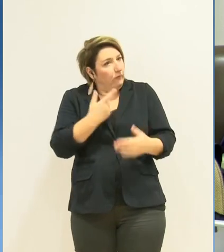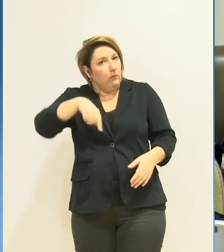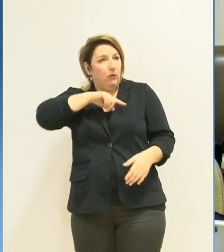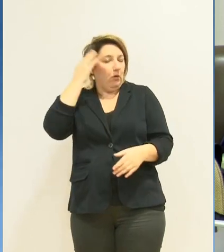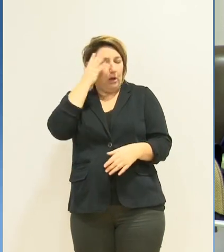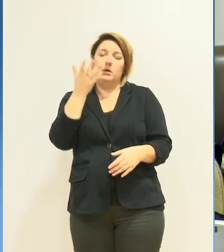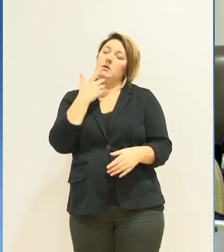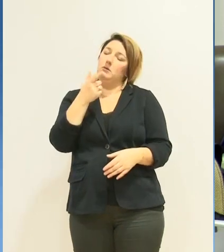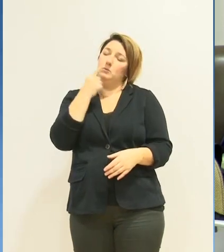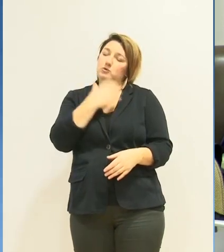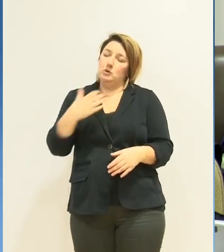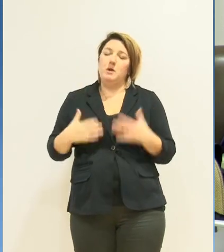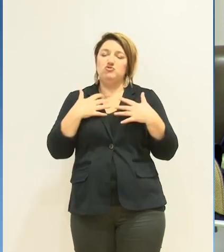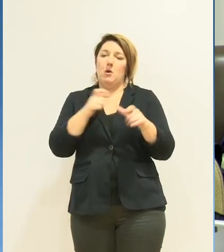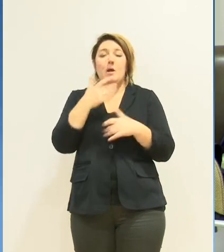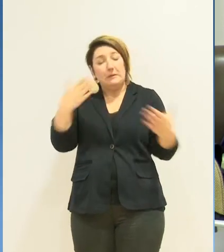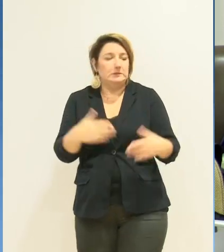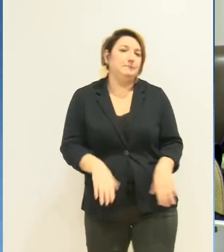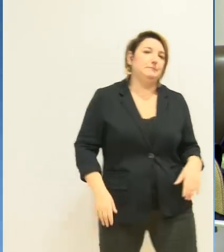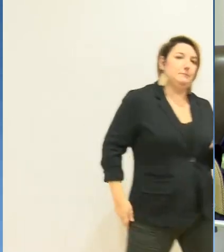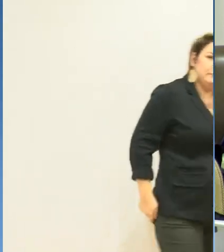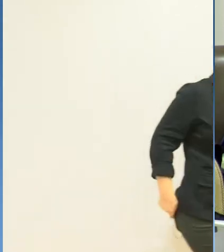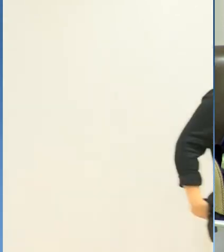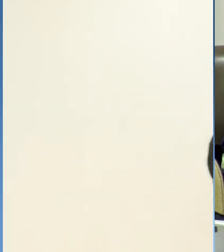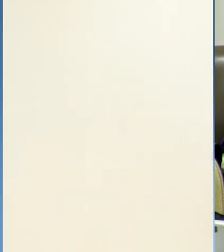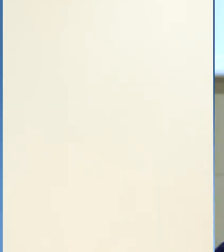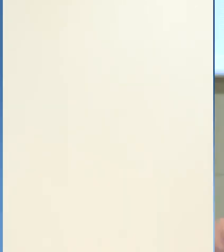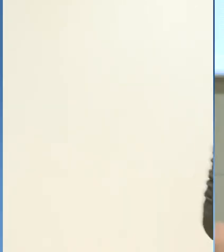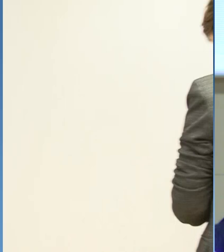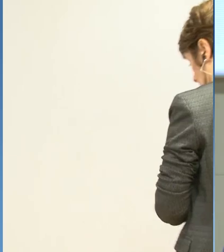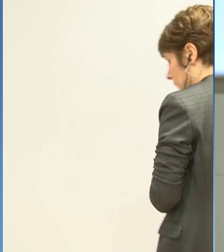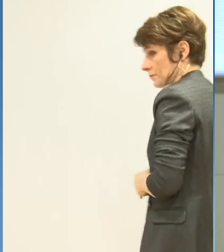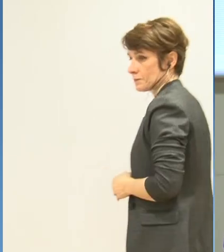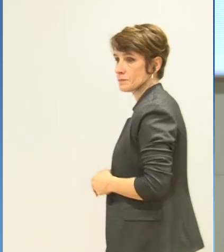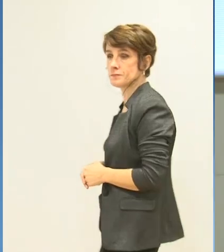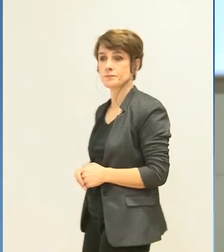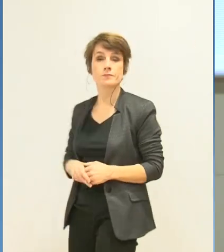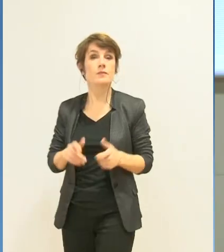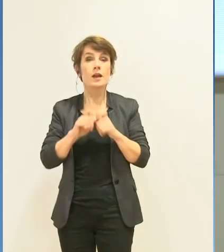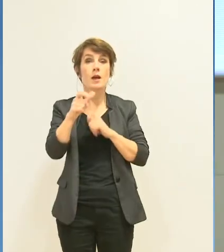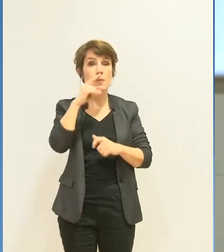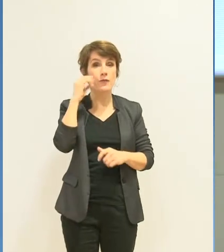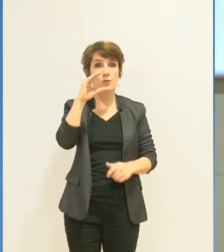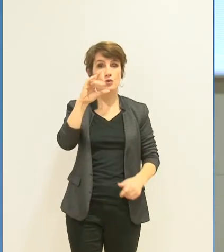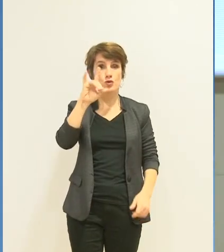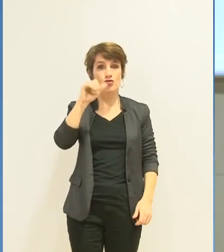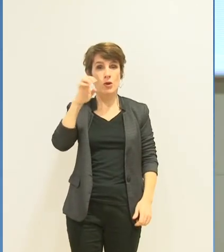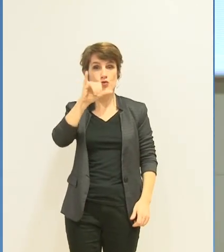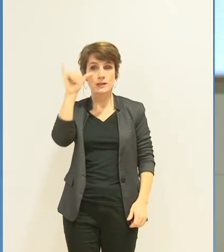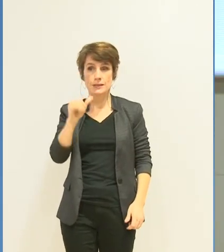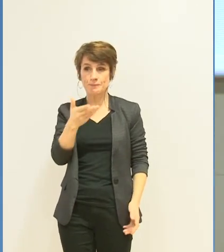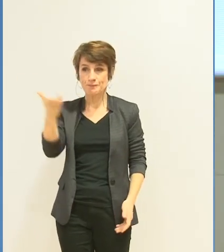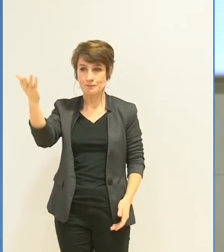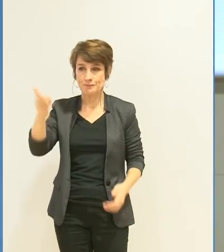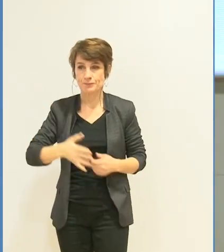remercie je chamussy vous avez la parole oui merci juste sur le point qui